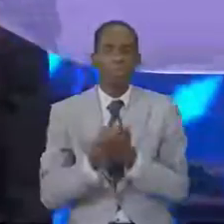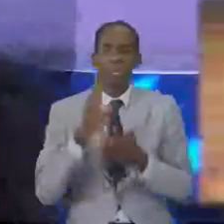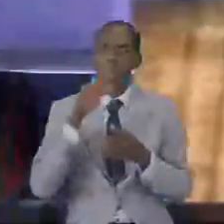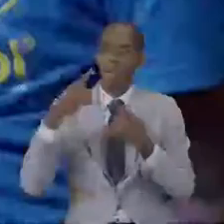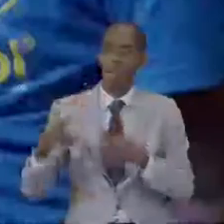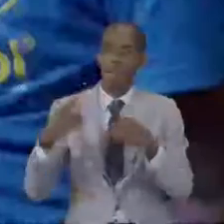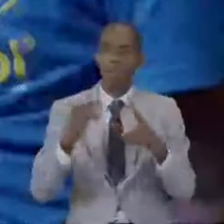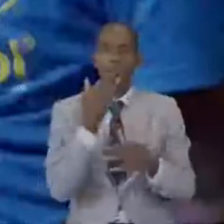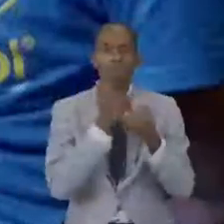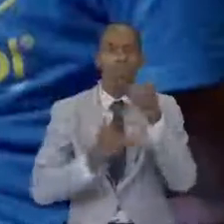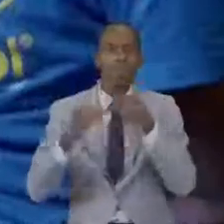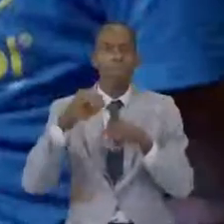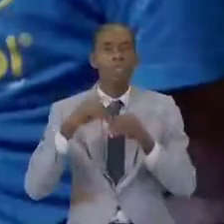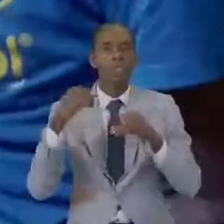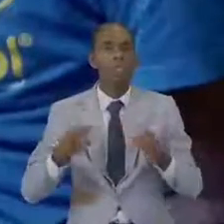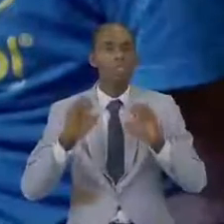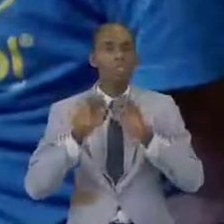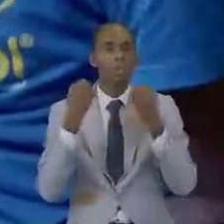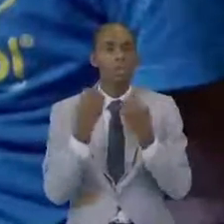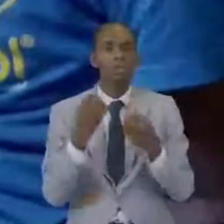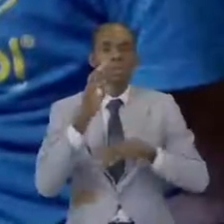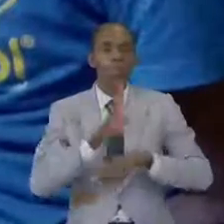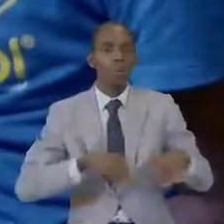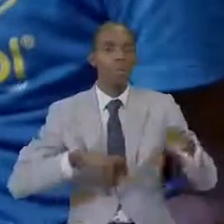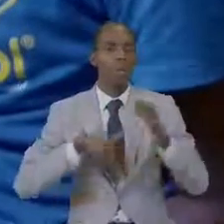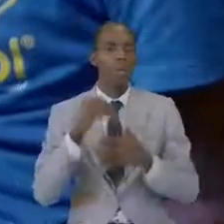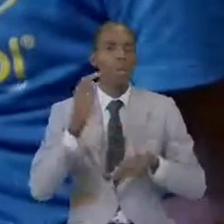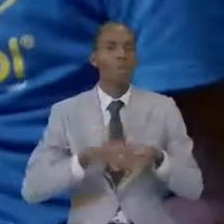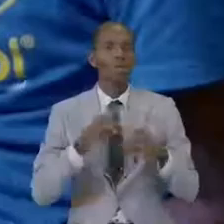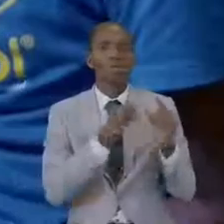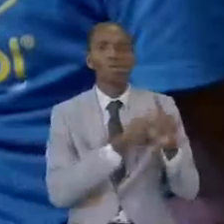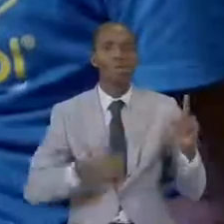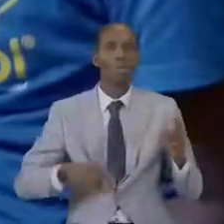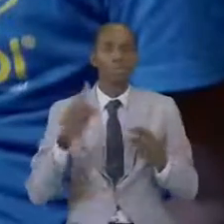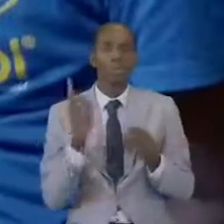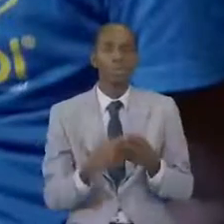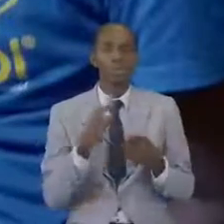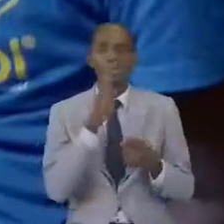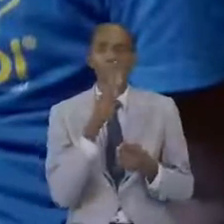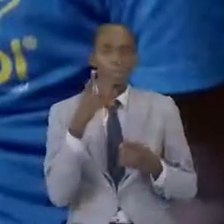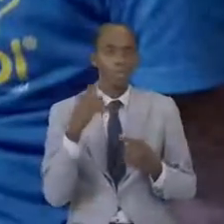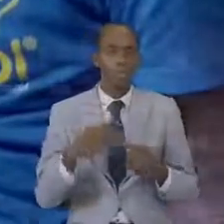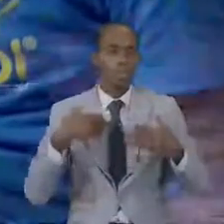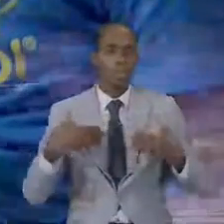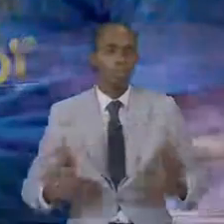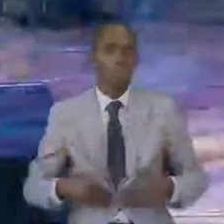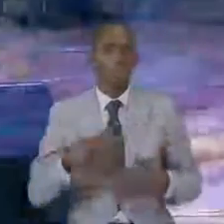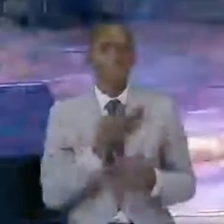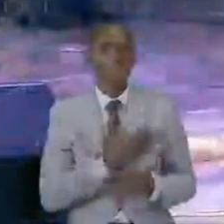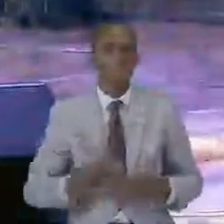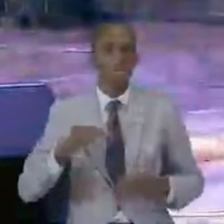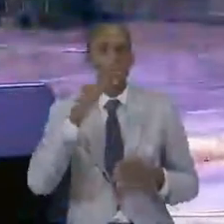société et nous sommes appelés à être des enfants de Dieu à devenir le corps et l'épouse de Christ